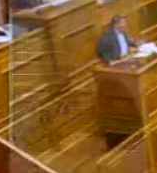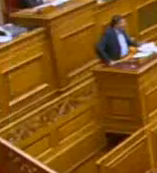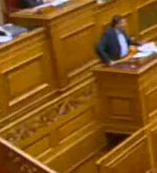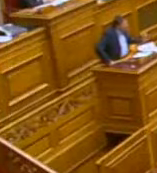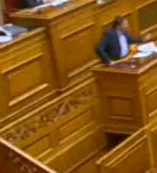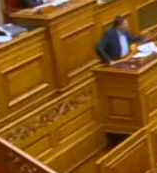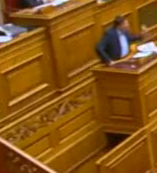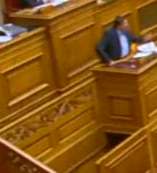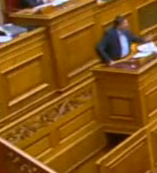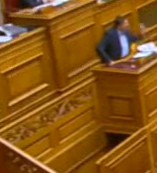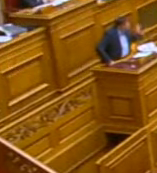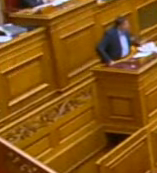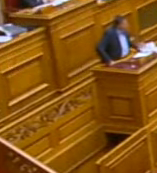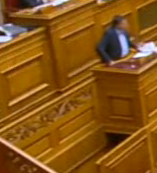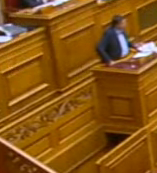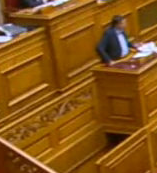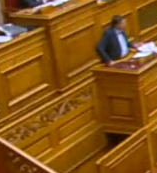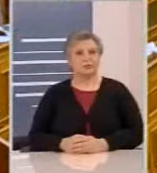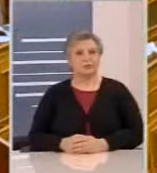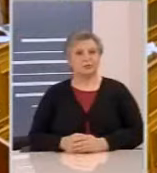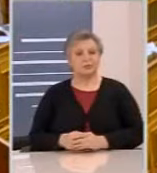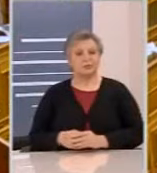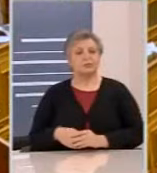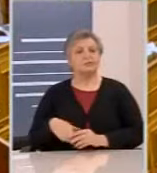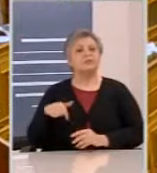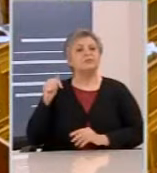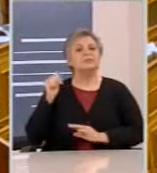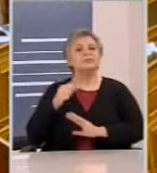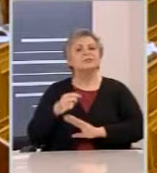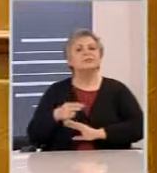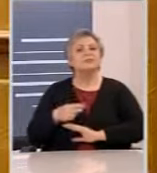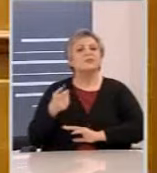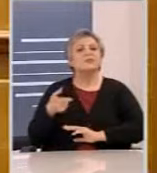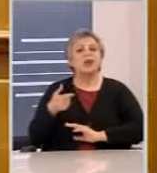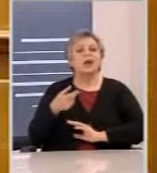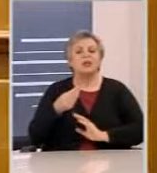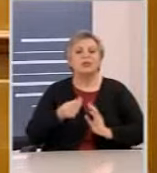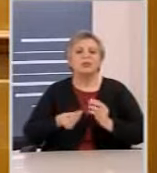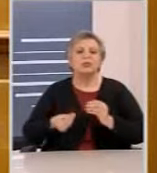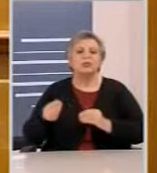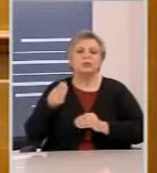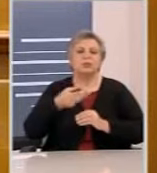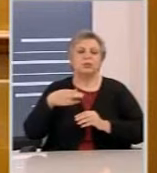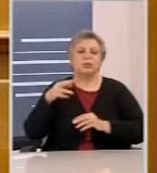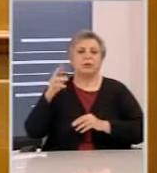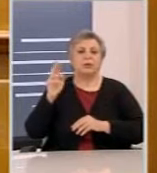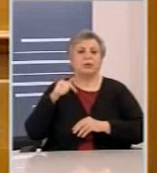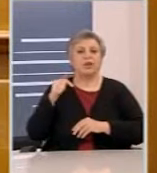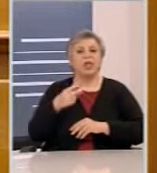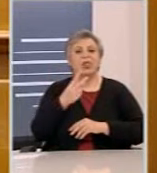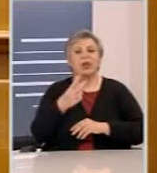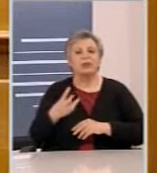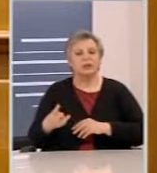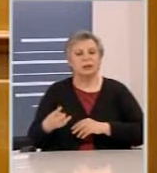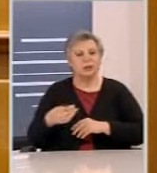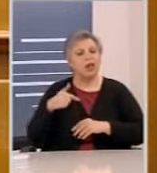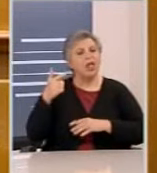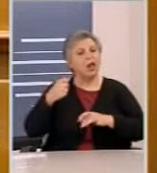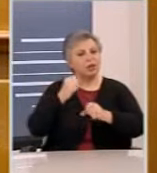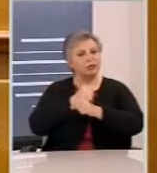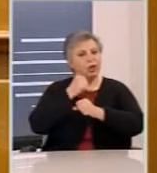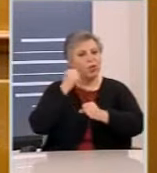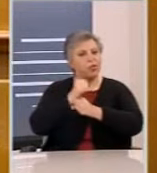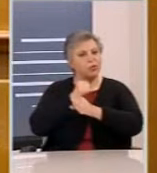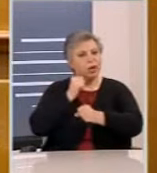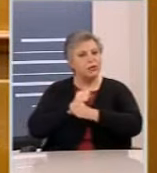Και τα 2/3 από αυτούς είναι άνθρωποι που ήδη εργάζονται στο δημόσιο σύστημα